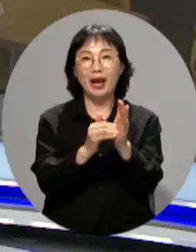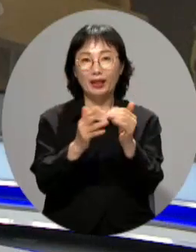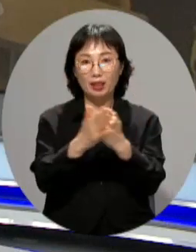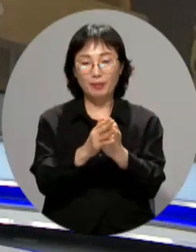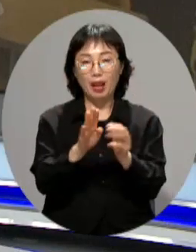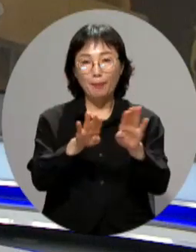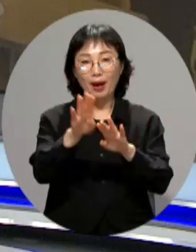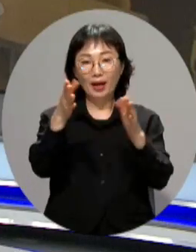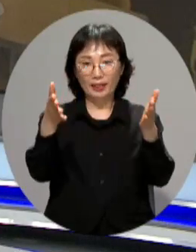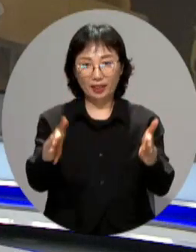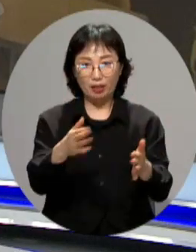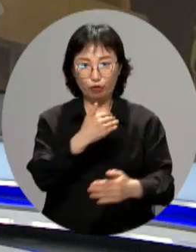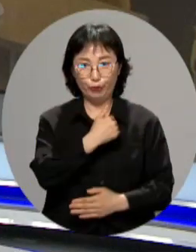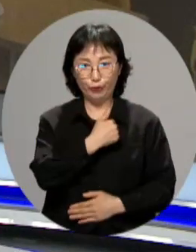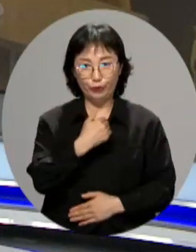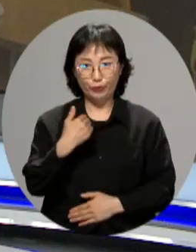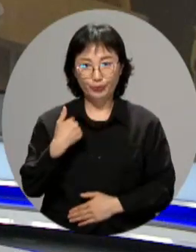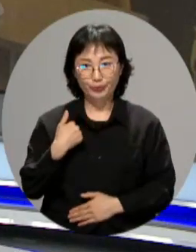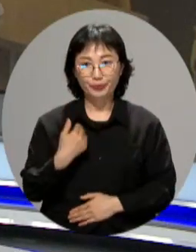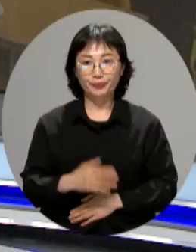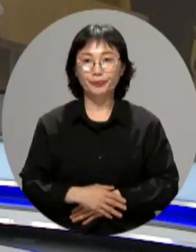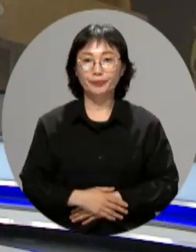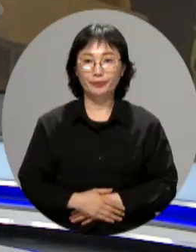편입니다. 조수영 기자가 보도합니다.